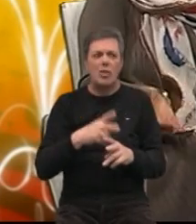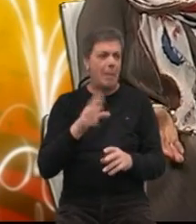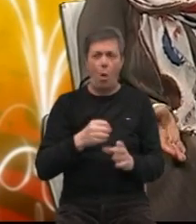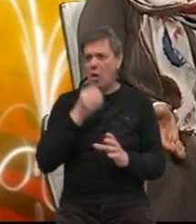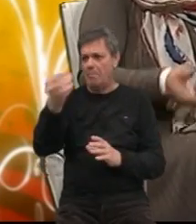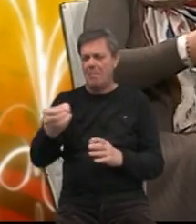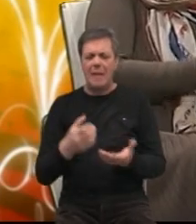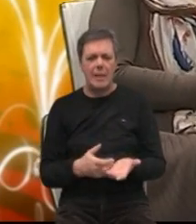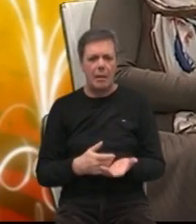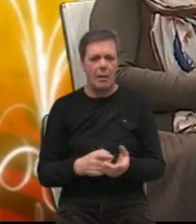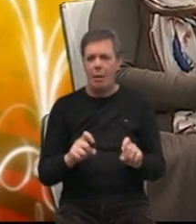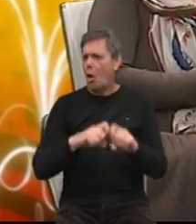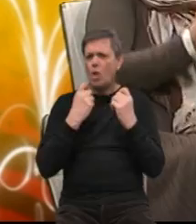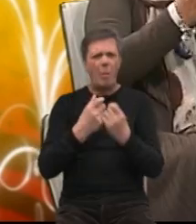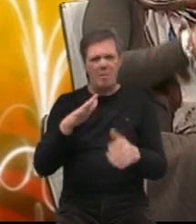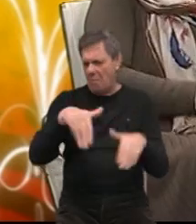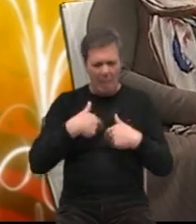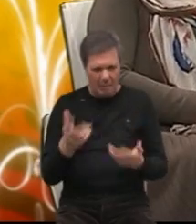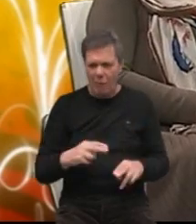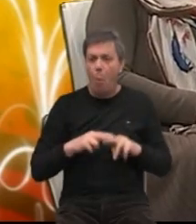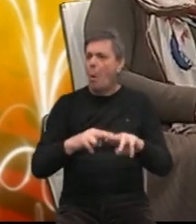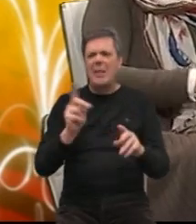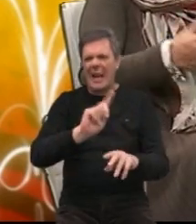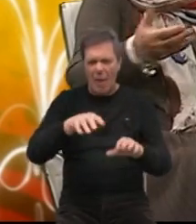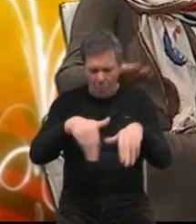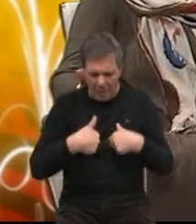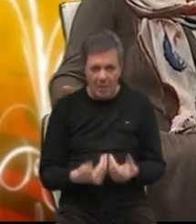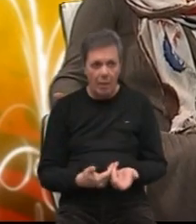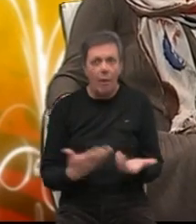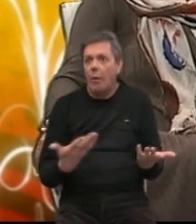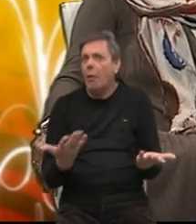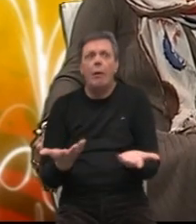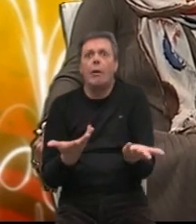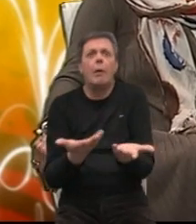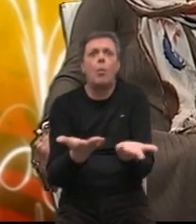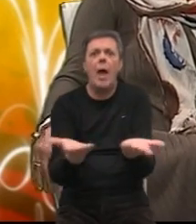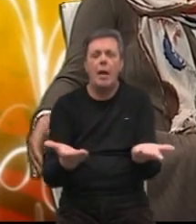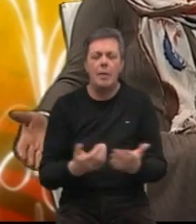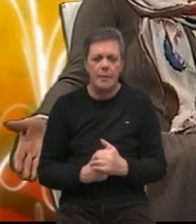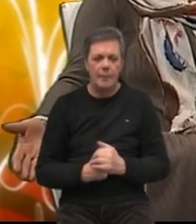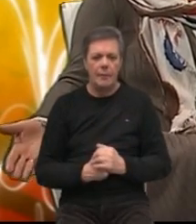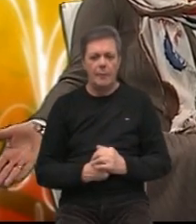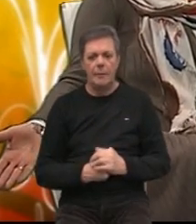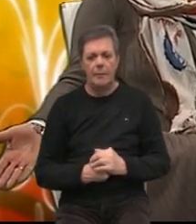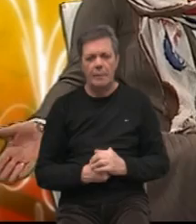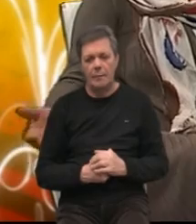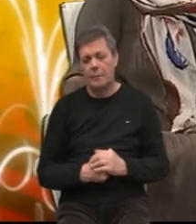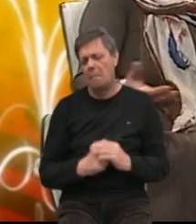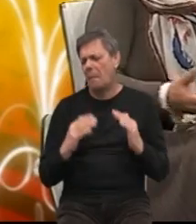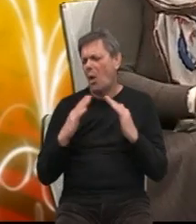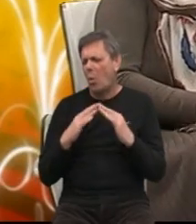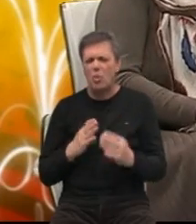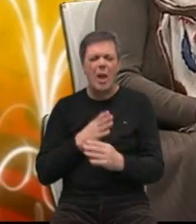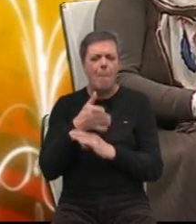može smjestiti. Domovi ga neće, bolnica ga neće. Gdje on može završiti? Kućne posjete,